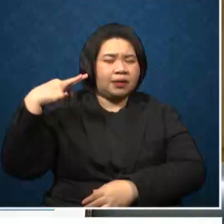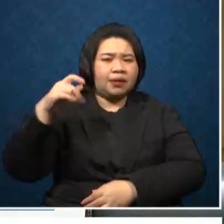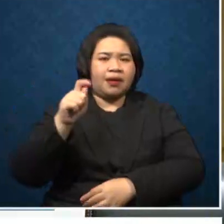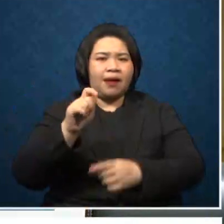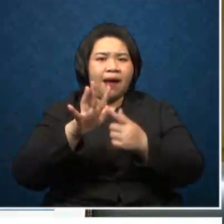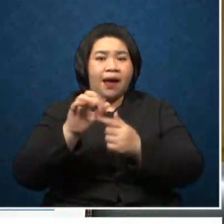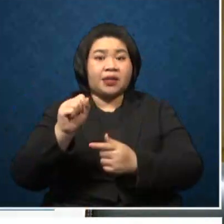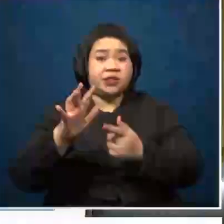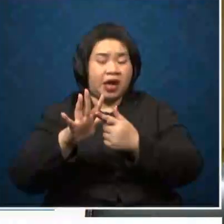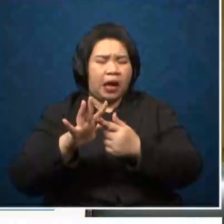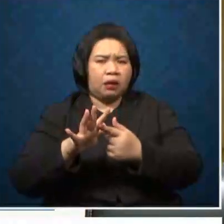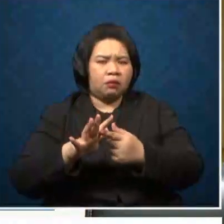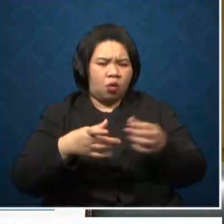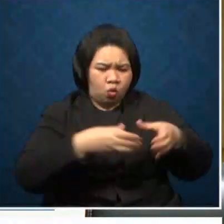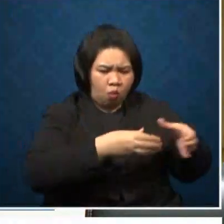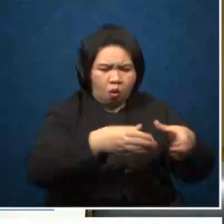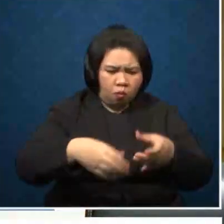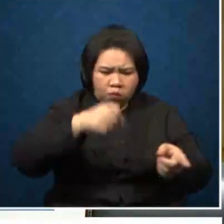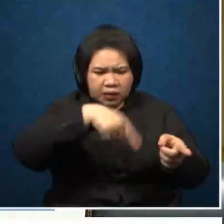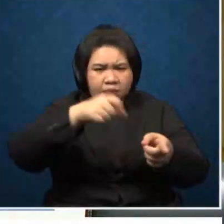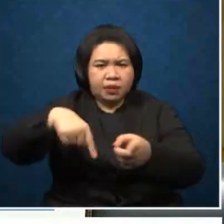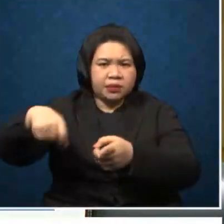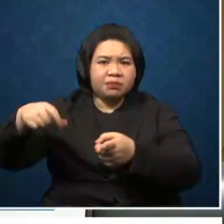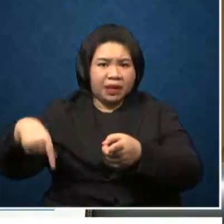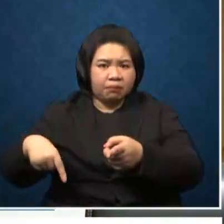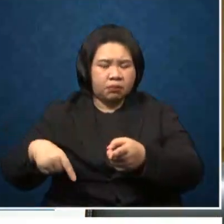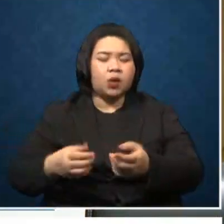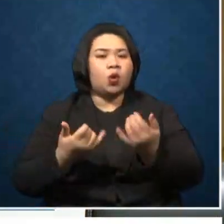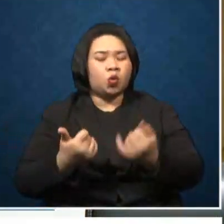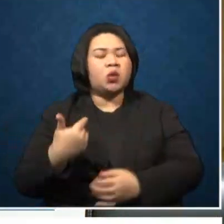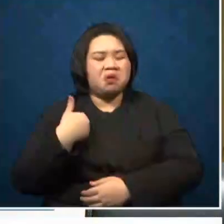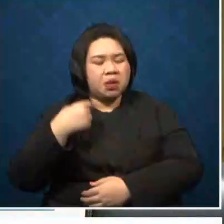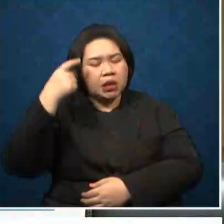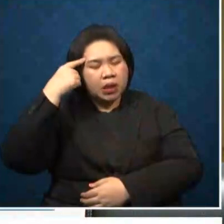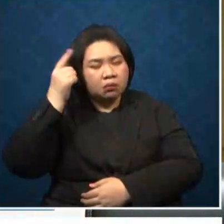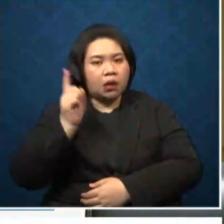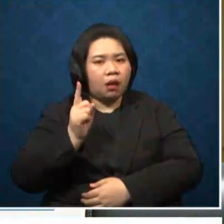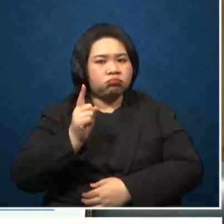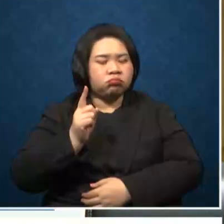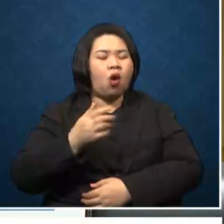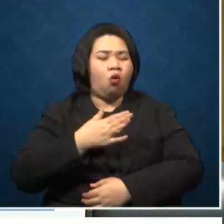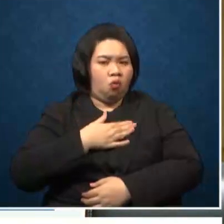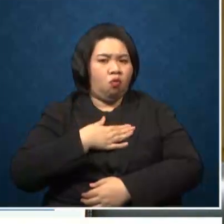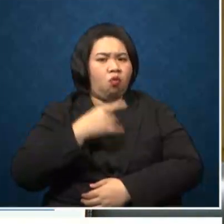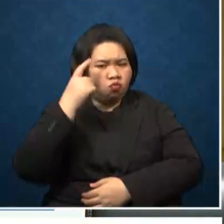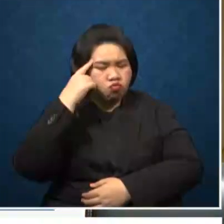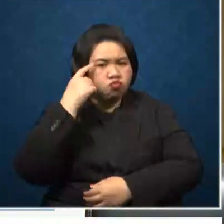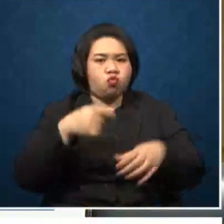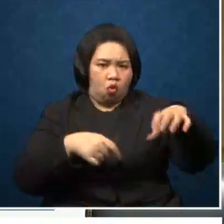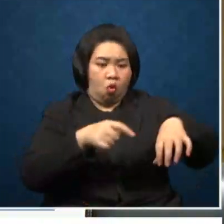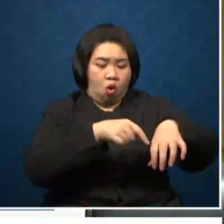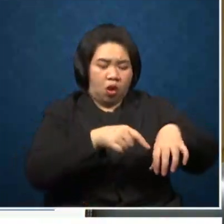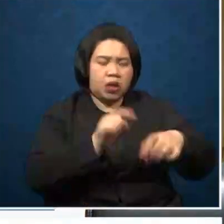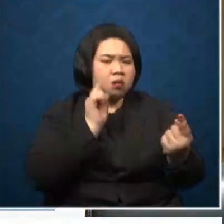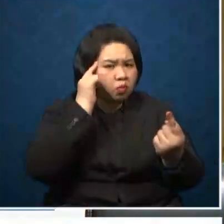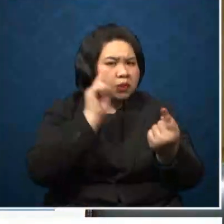ในหมู่บ้านมากมายมหาศาลแต่ละคนก็จะมีธงที่จะตอบสนองตัวชี้วัดขององค์กรที่จัด